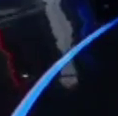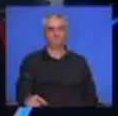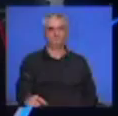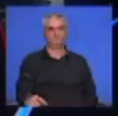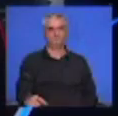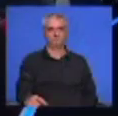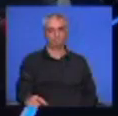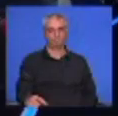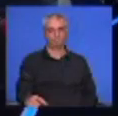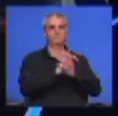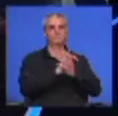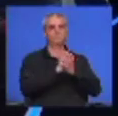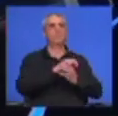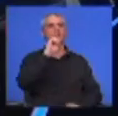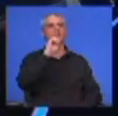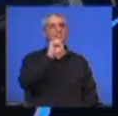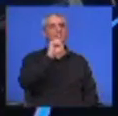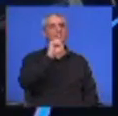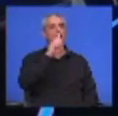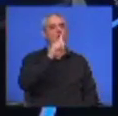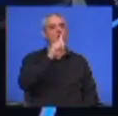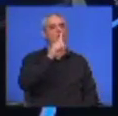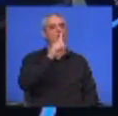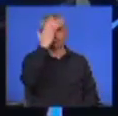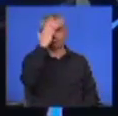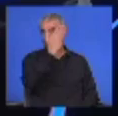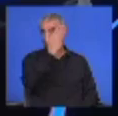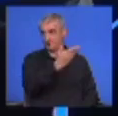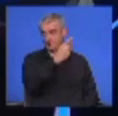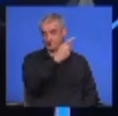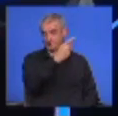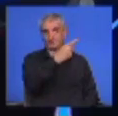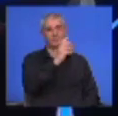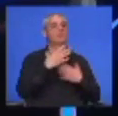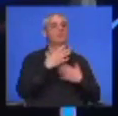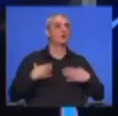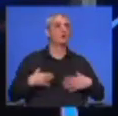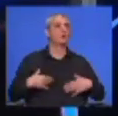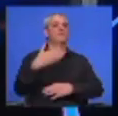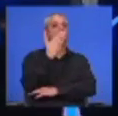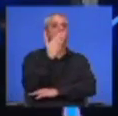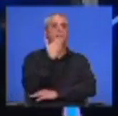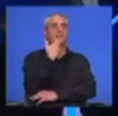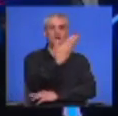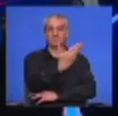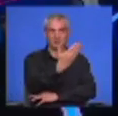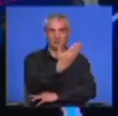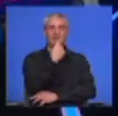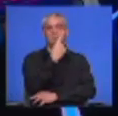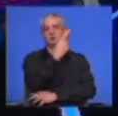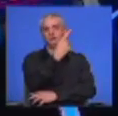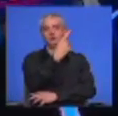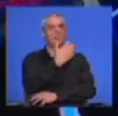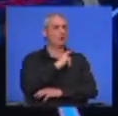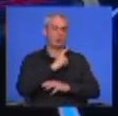שלום, עוזיה סגל. שלום וברכה. למי שלא מכירים אותך, שתרמת את גופך למדינת ישראל, נגיד שאתה נפצע... לא, לא את כל